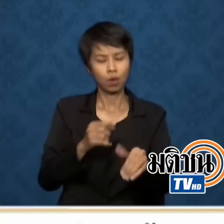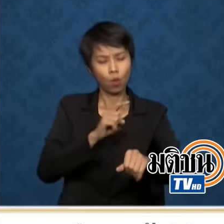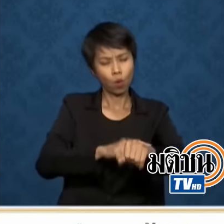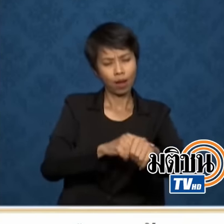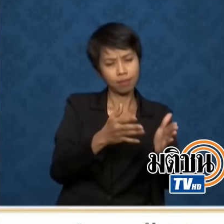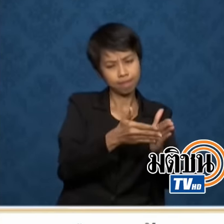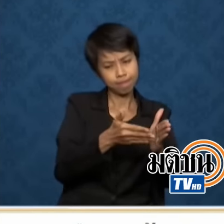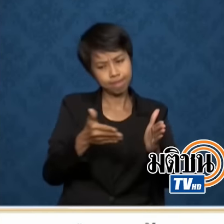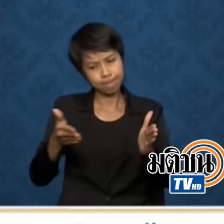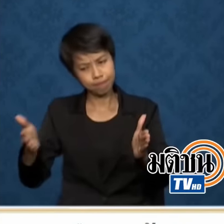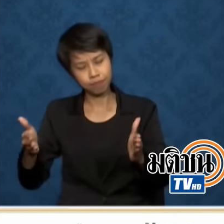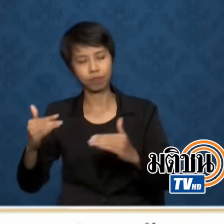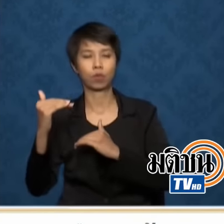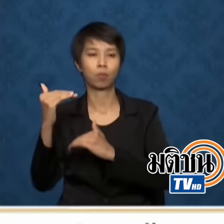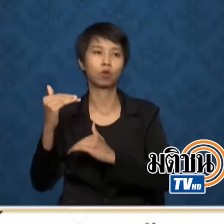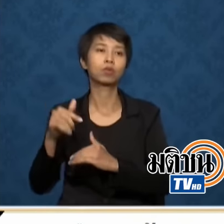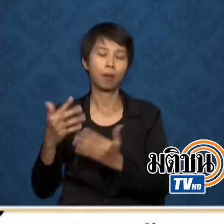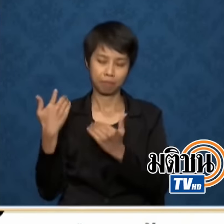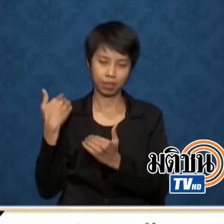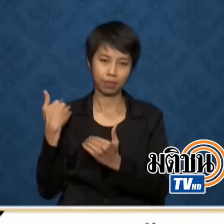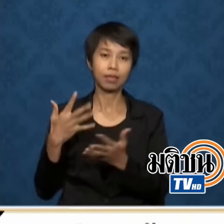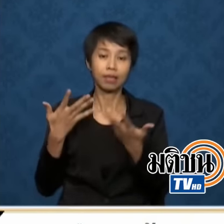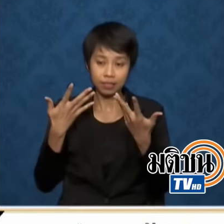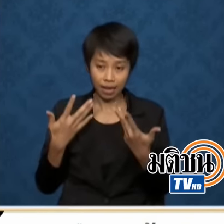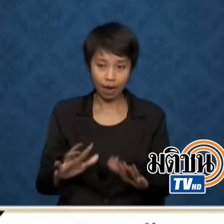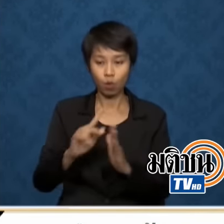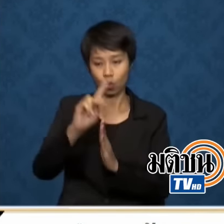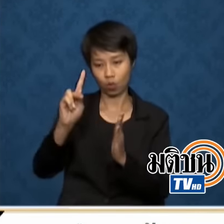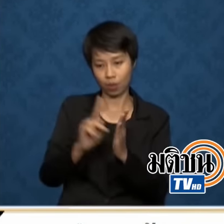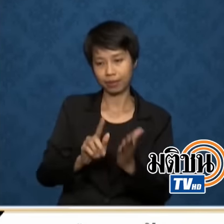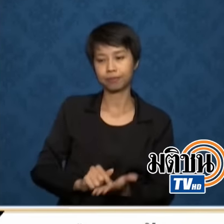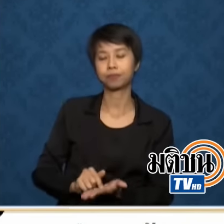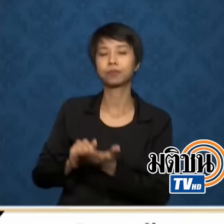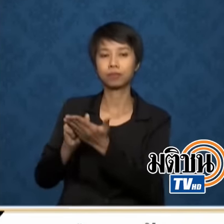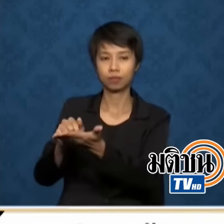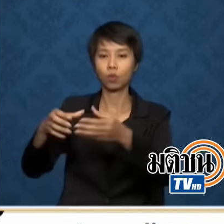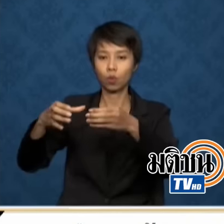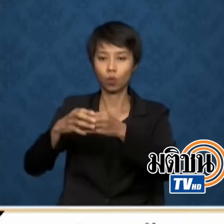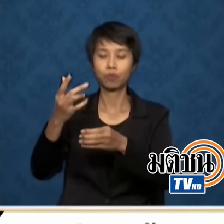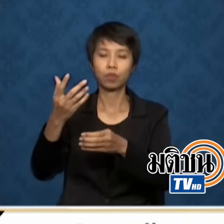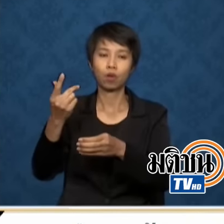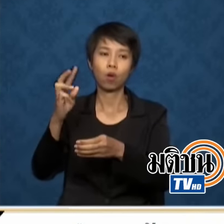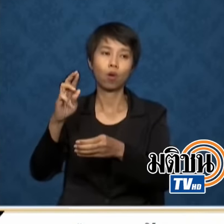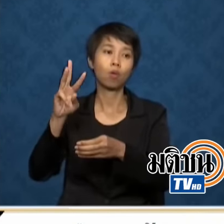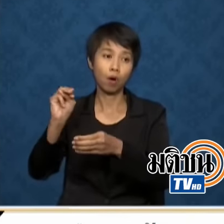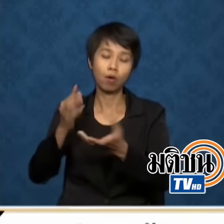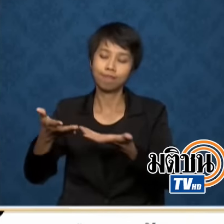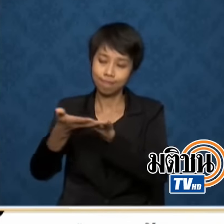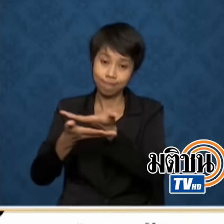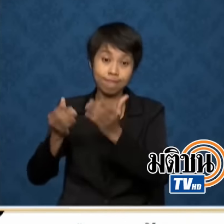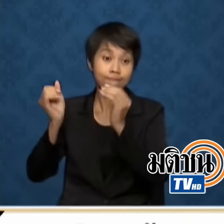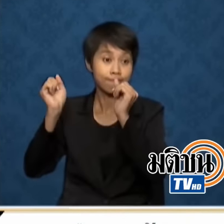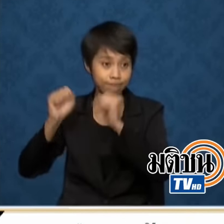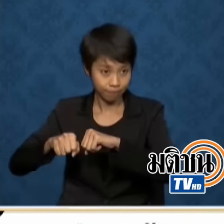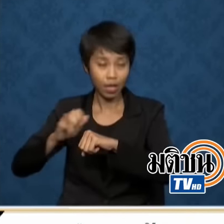ที่กำหนดไว้นะครับหลังจากนั้นก็จะได้ส่งตัวกฎหมายนี้เข้าสู่คณะรัฐมนตรีเพื่อให้ความเห็นชอบหากมีความเห็น